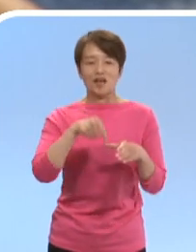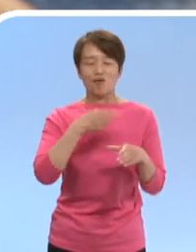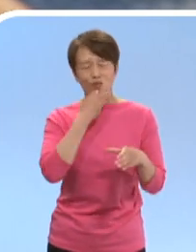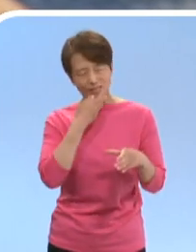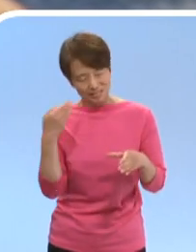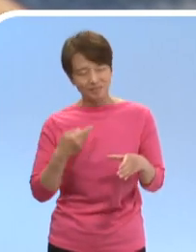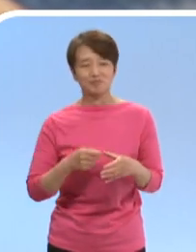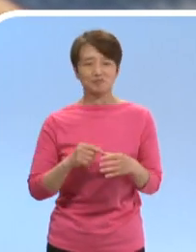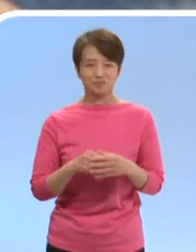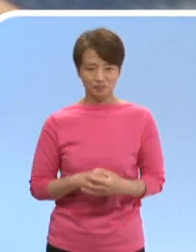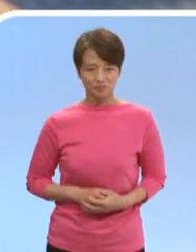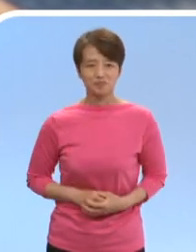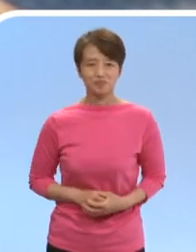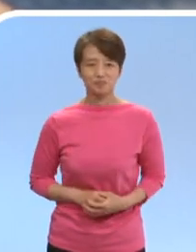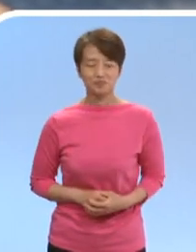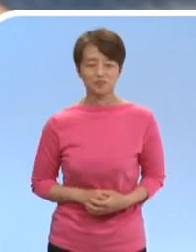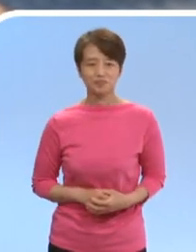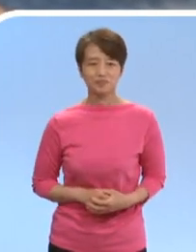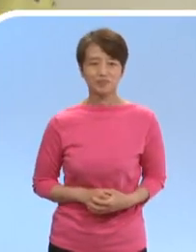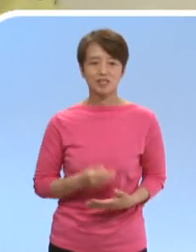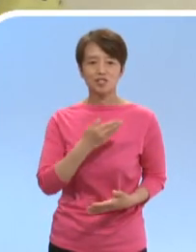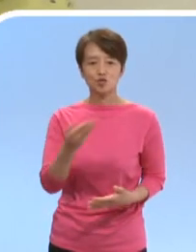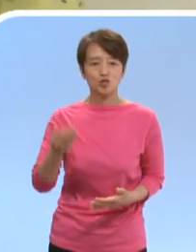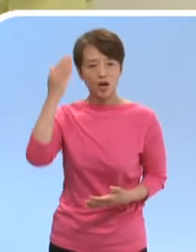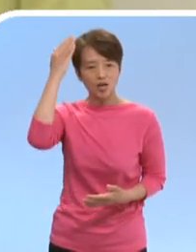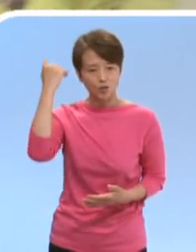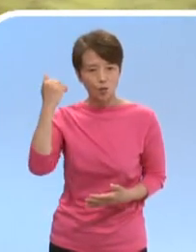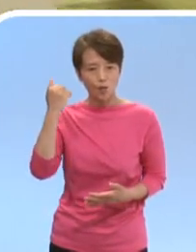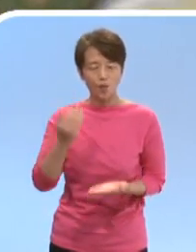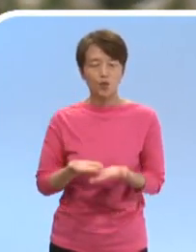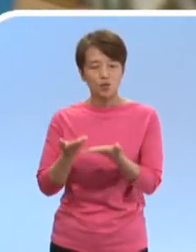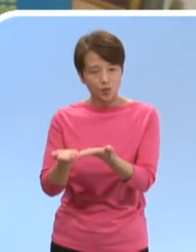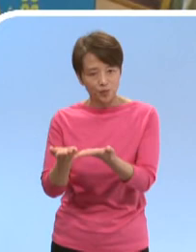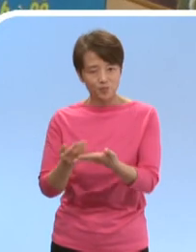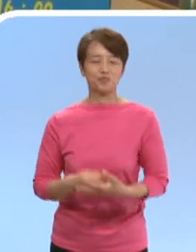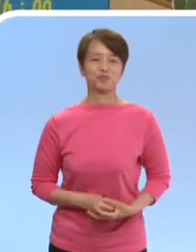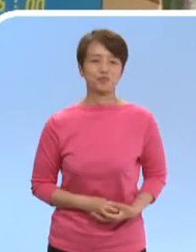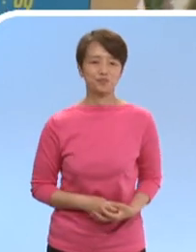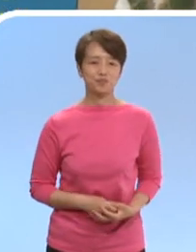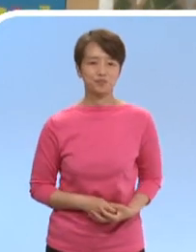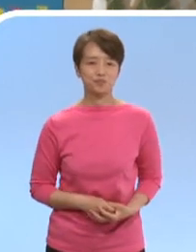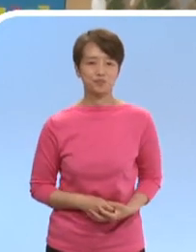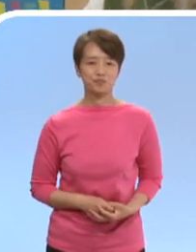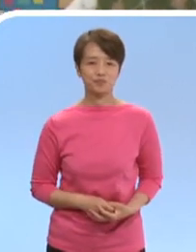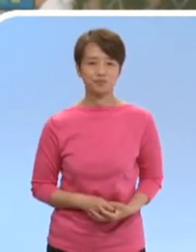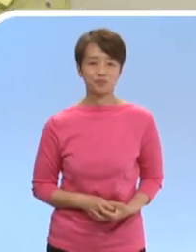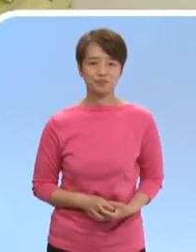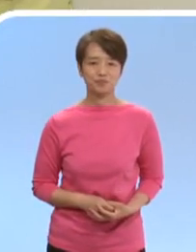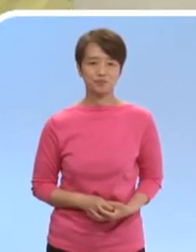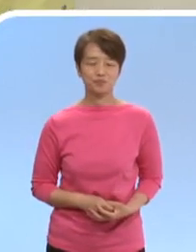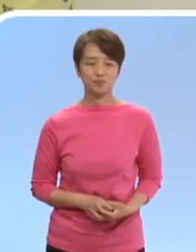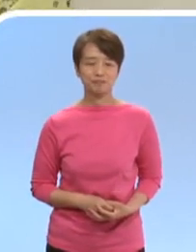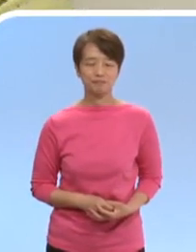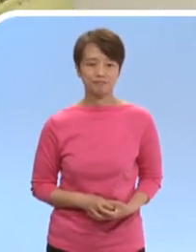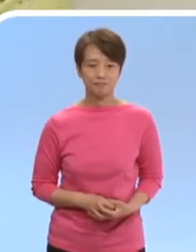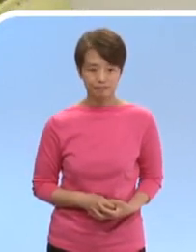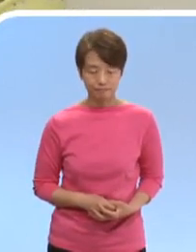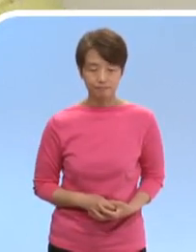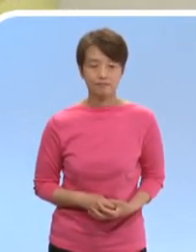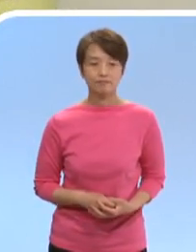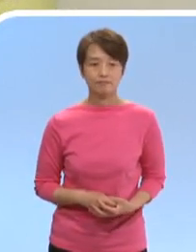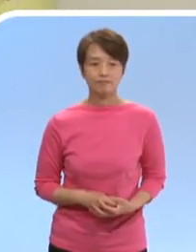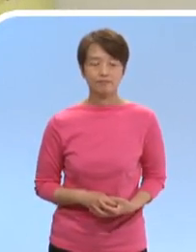です。 喉越しがいいね。 次は黒帯、特級品でございます。 ではいただきますよ、 はい、